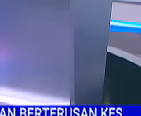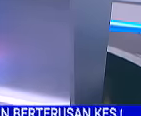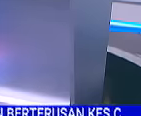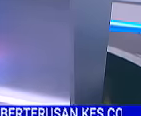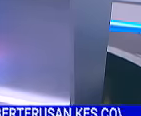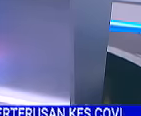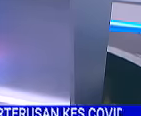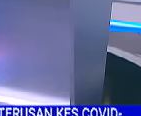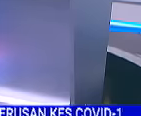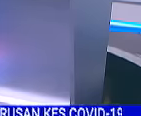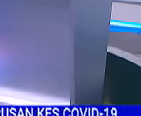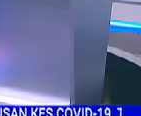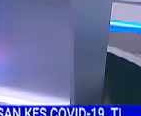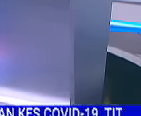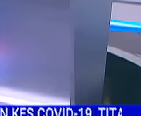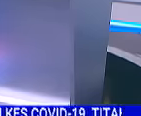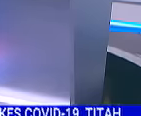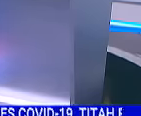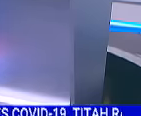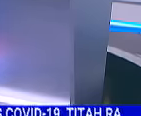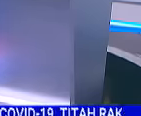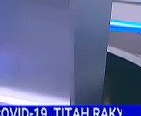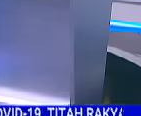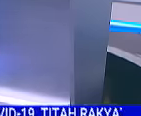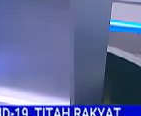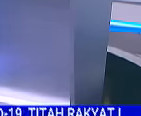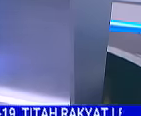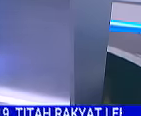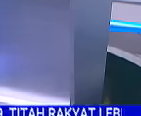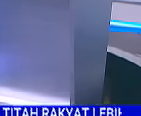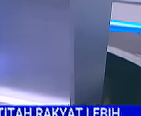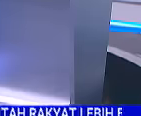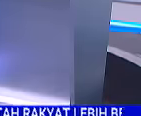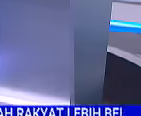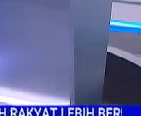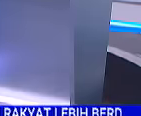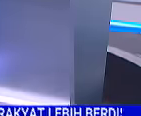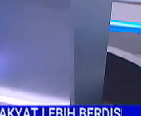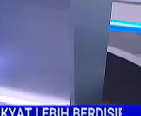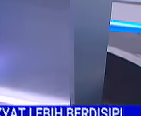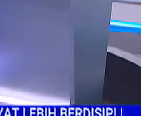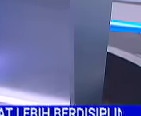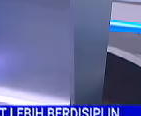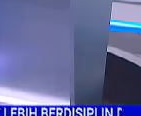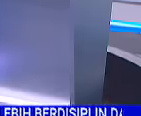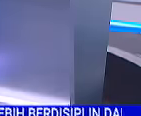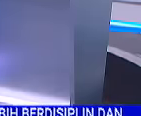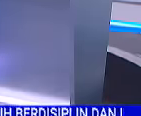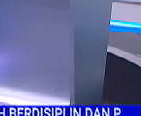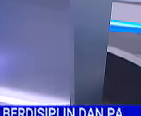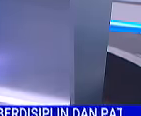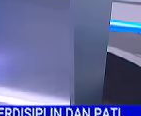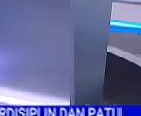Lintas langsung negeri-negeri dimulakan dengan perkembangan dari Bumi Kenyalang seketika nanti bersama Buma Win dengan antara tumpuannya